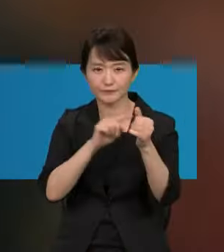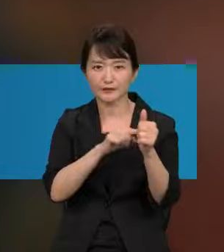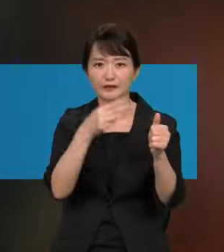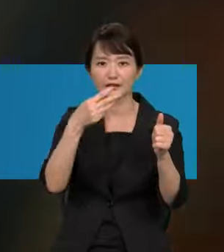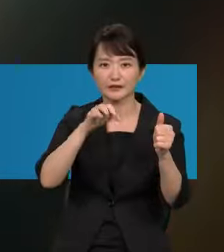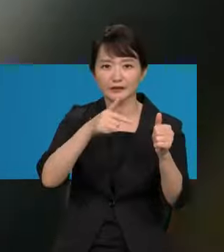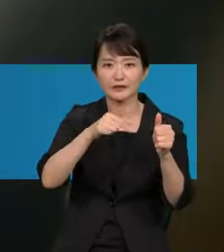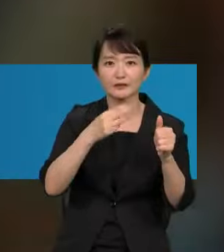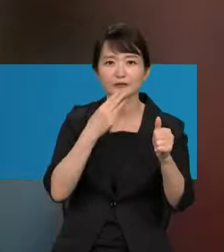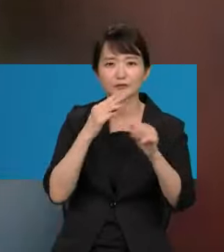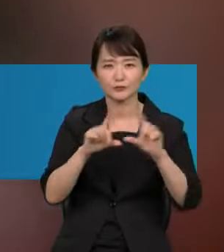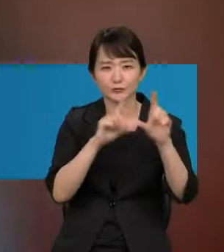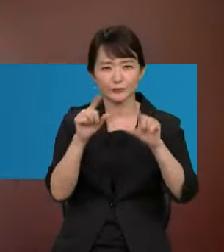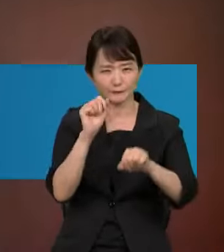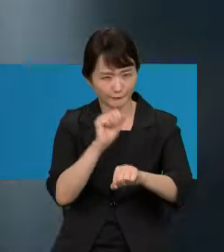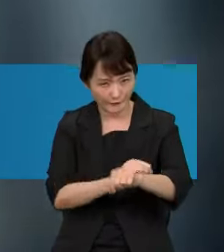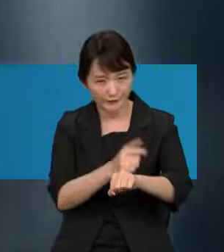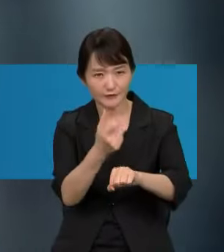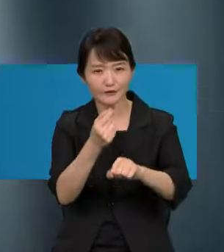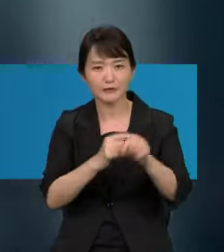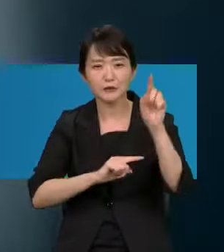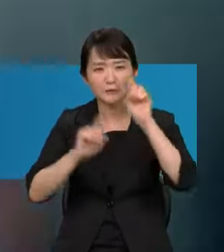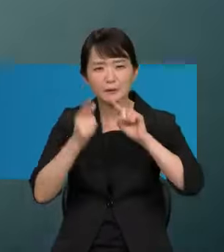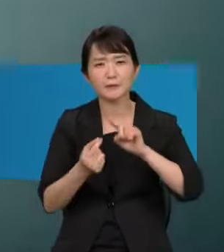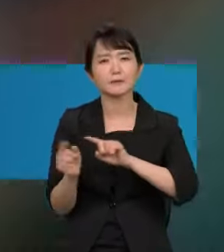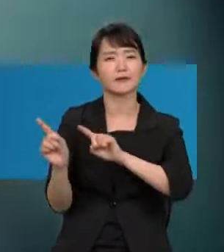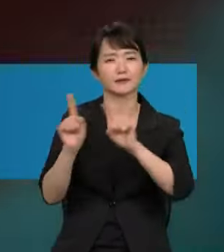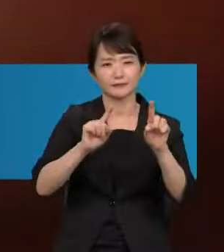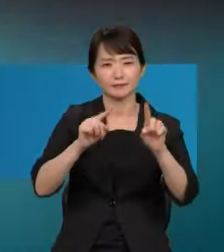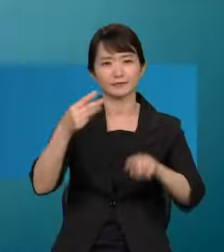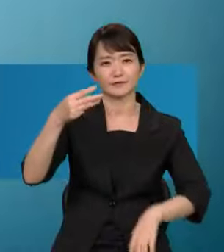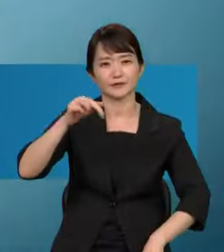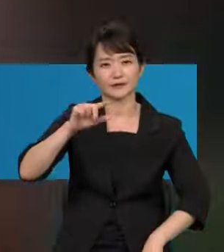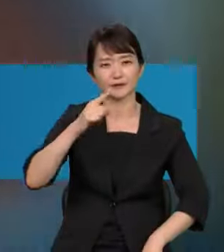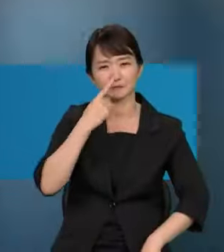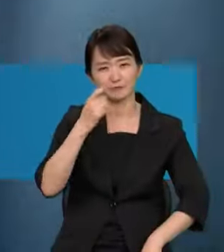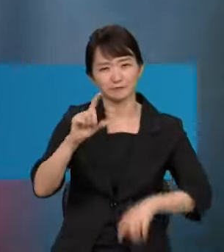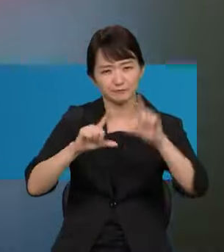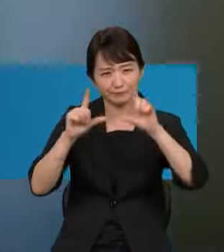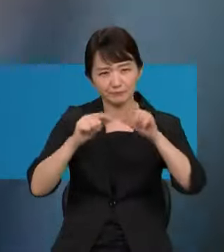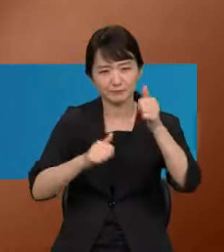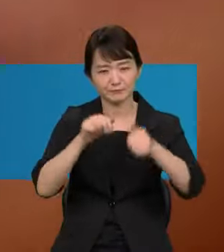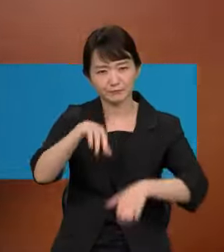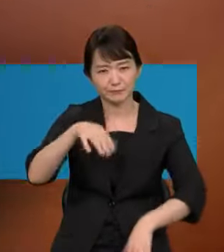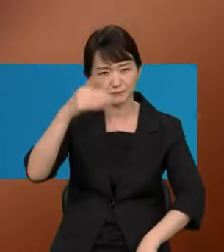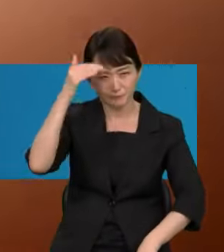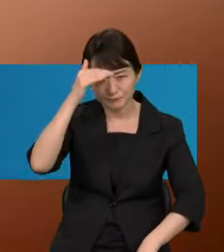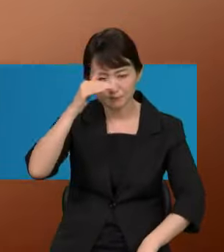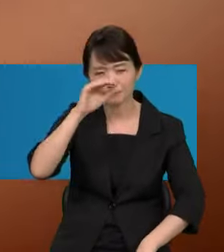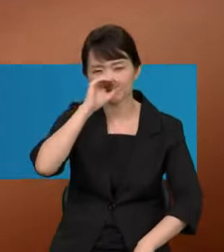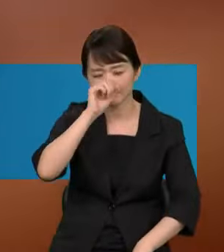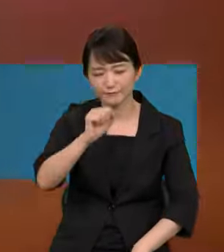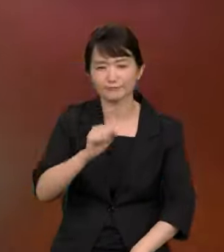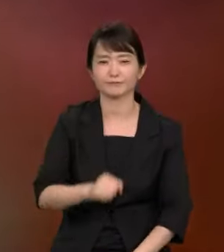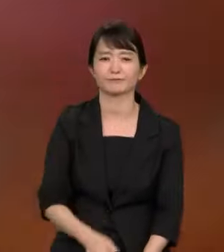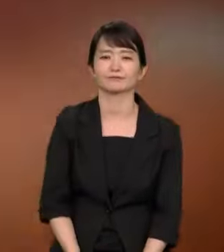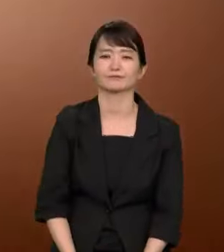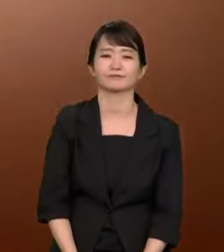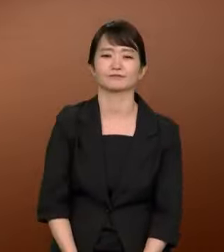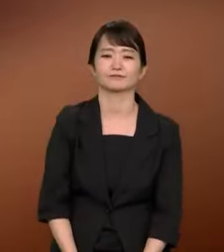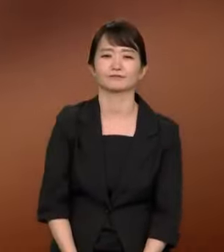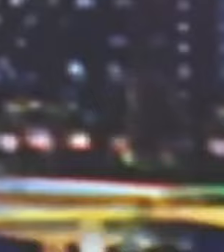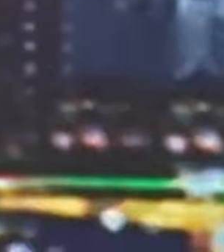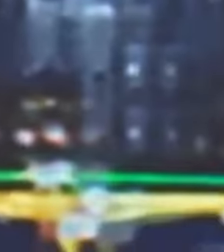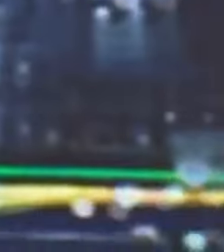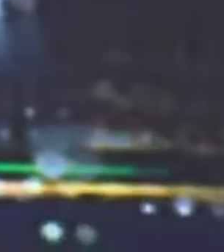생활에 완전히 빠져든 거 같죠 부 을 얼른 회복해서 린가드의 멋진 모습을 경기장에서도 볼 수 있으면